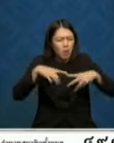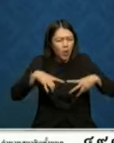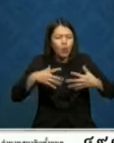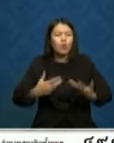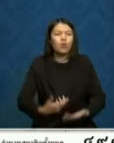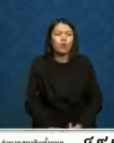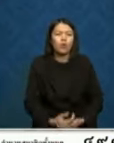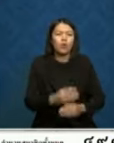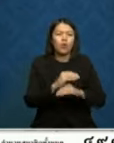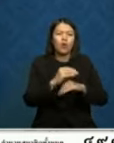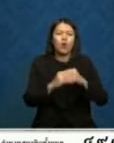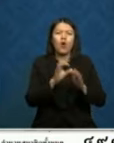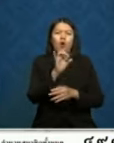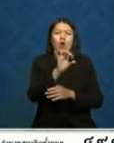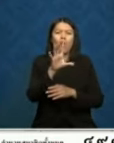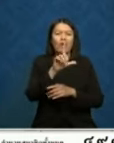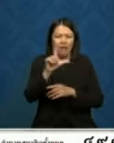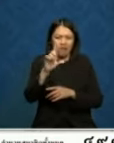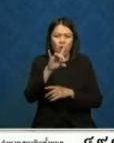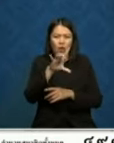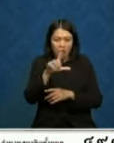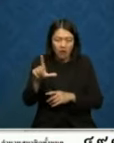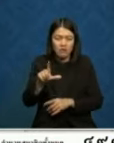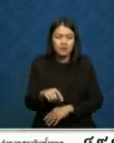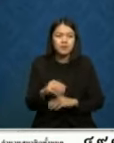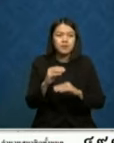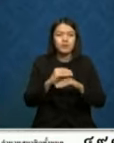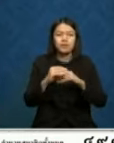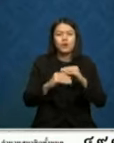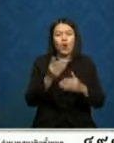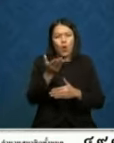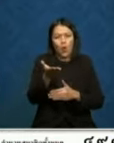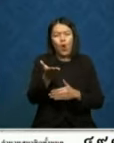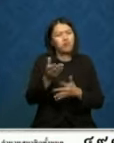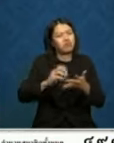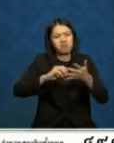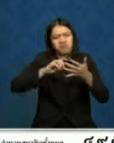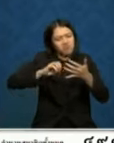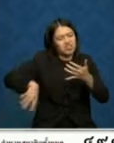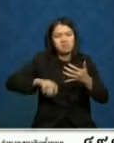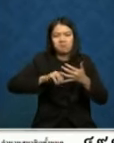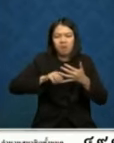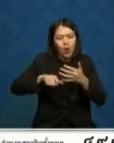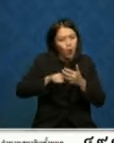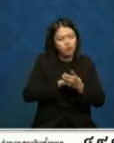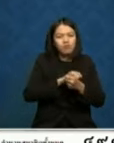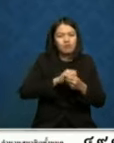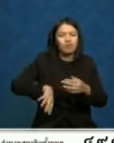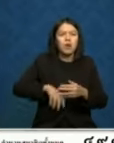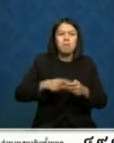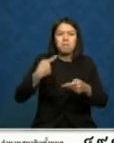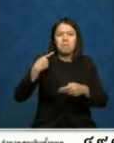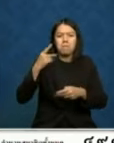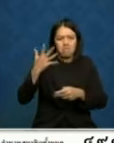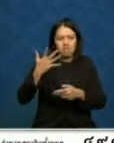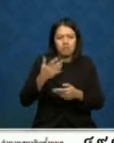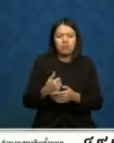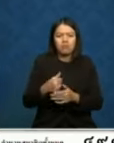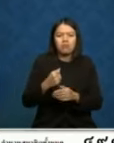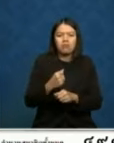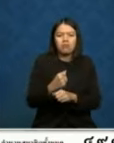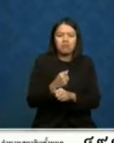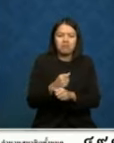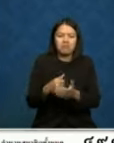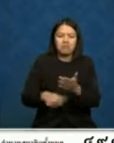การนี้ร้อยกว่าล้านนะครับท่านประธานครับโครงการนี้ผมขอเสนอให้ตัดทิ้งไปเลยครับไม่มีประโยชน์ครับเปลืองภาษีครับขอบคุ